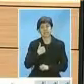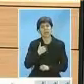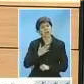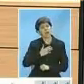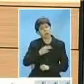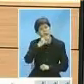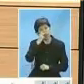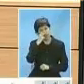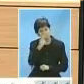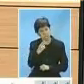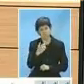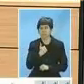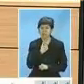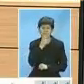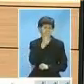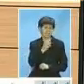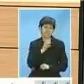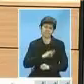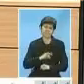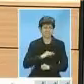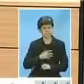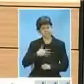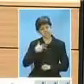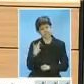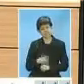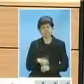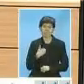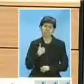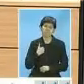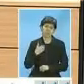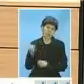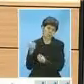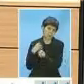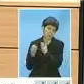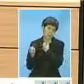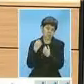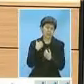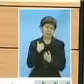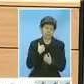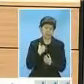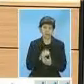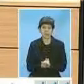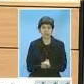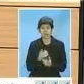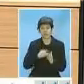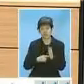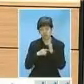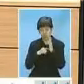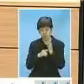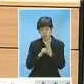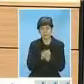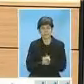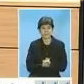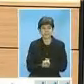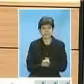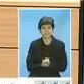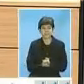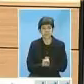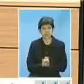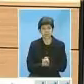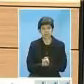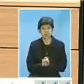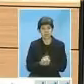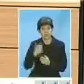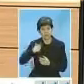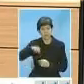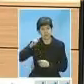ราได้เห็นสิ่งบางสิ่งที่เราไม่สบายใจมีคนพูดมายกตัวอย่างเช่นตุลา